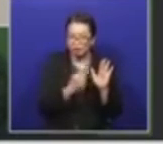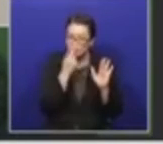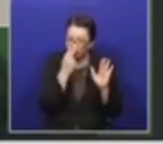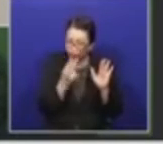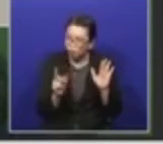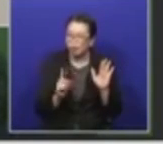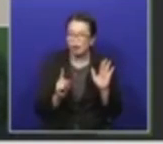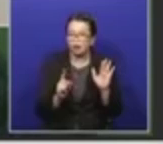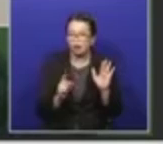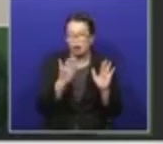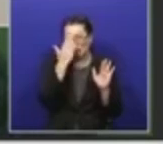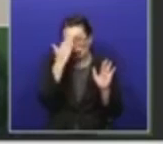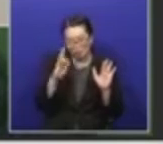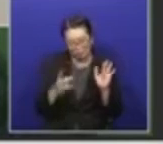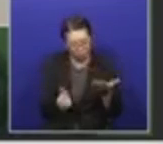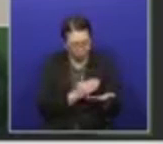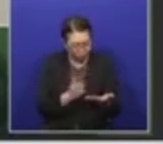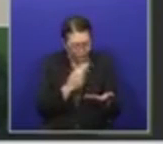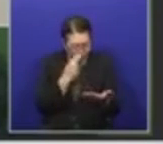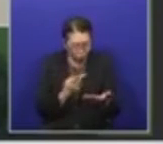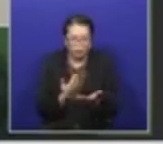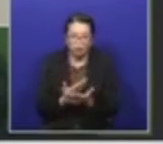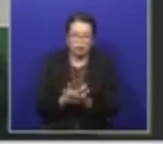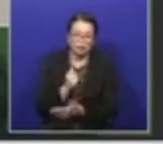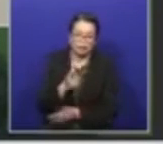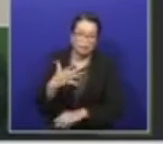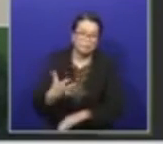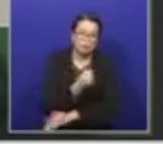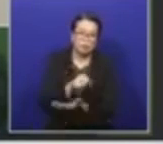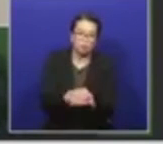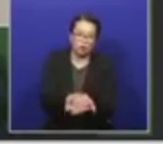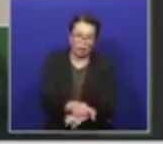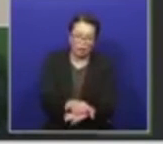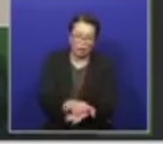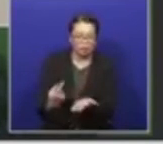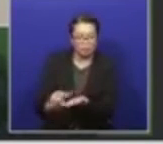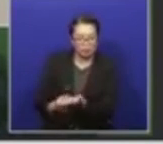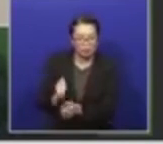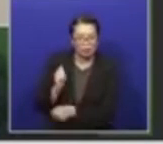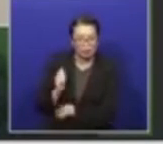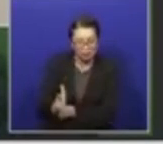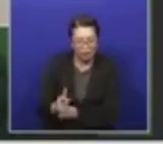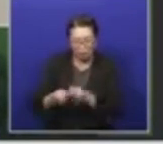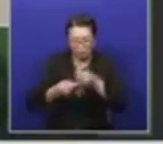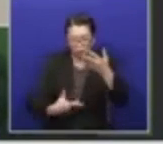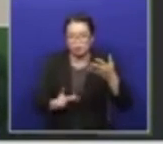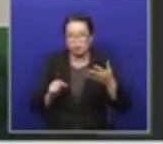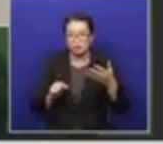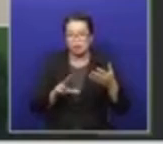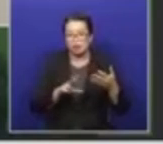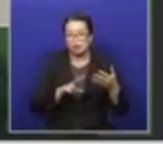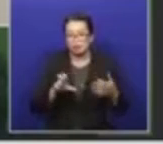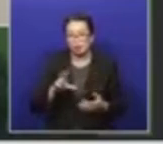าหน้า7ของรายงานฉบับนี้เนี่ยค่าจ้างเหมาบริการและค่าจ้างที่ปรึกษาเนี่ยฮะอยู่ข้อ20นี่